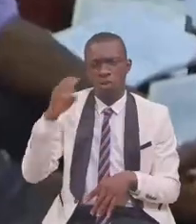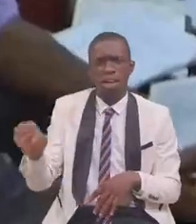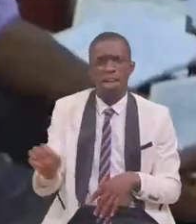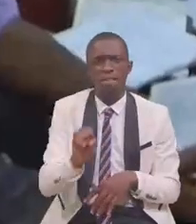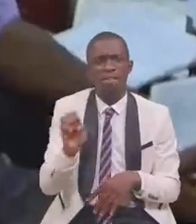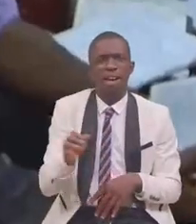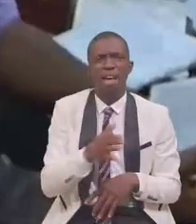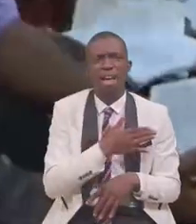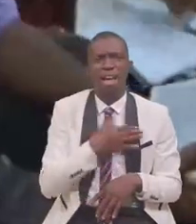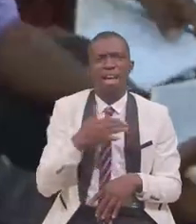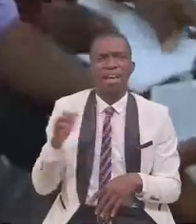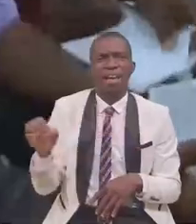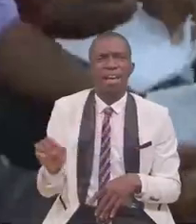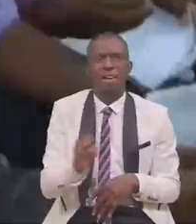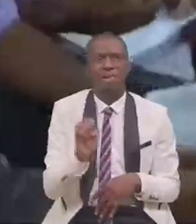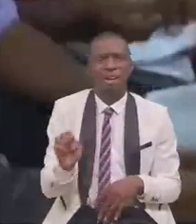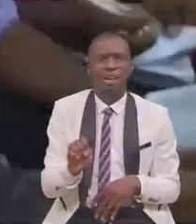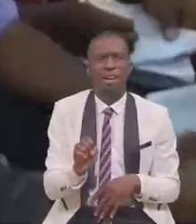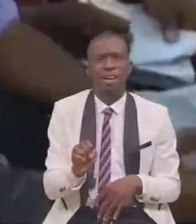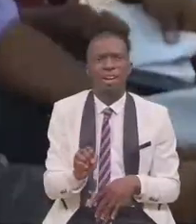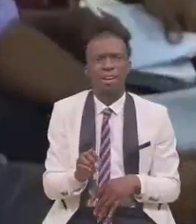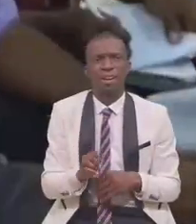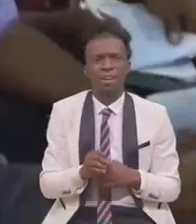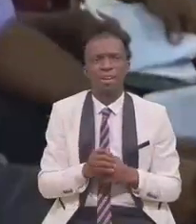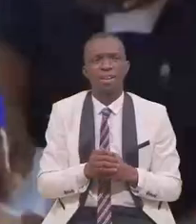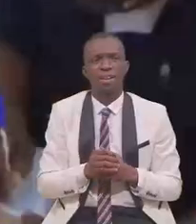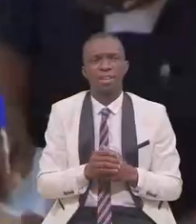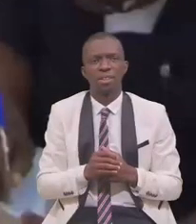siècles. Amen.